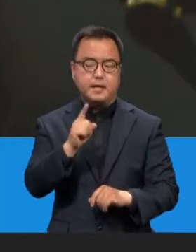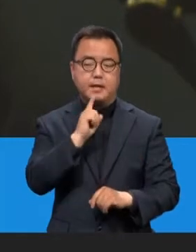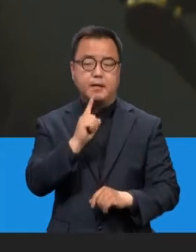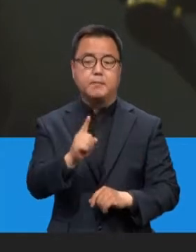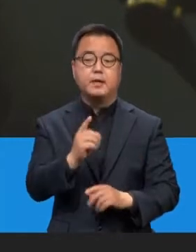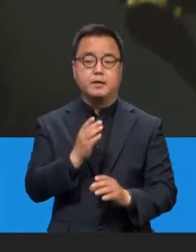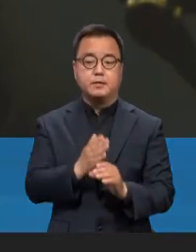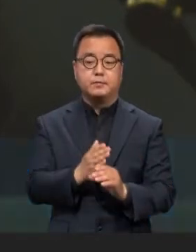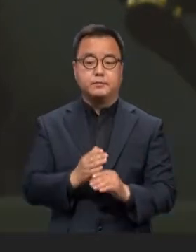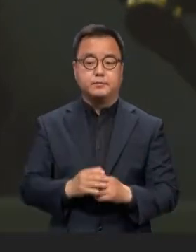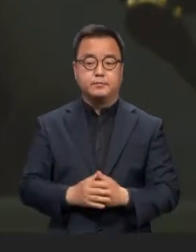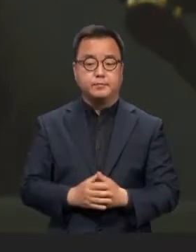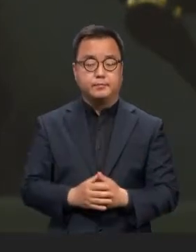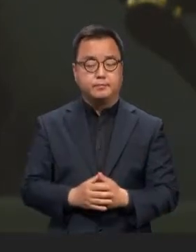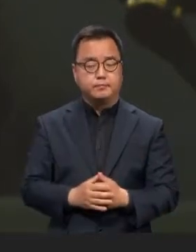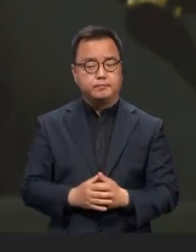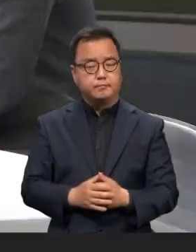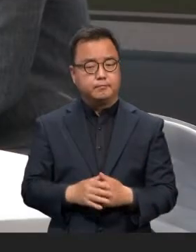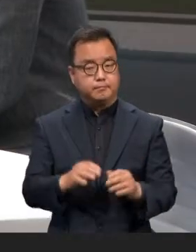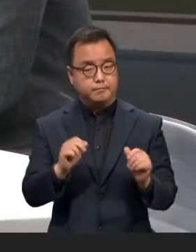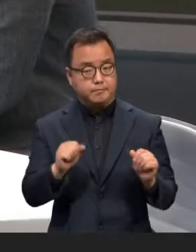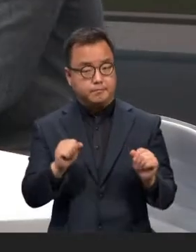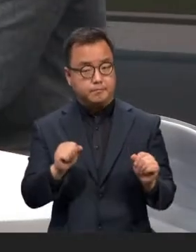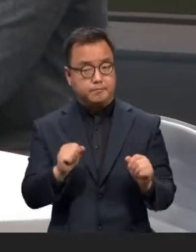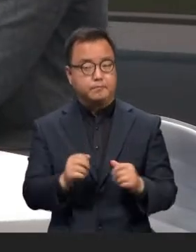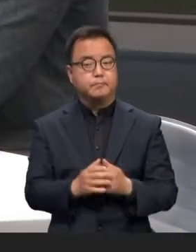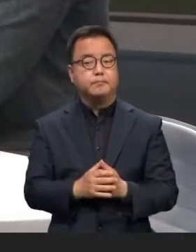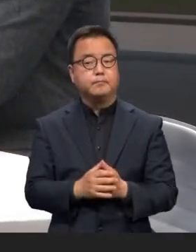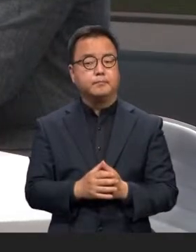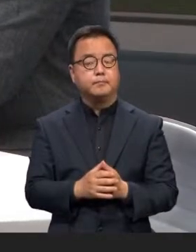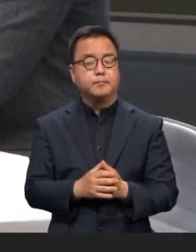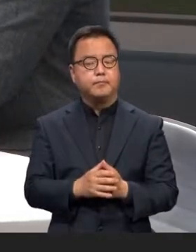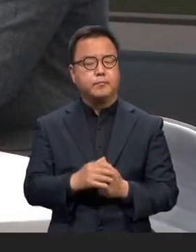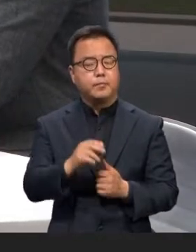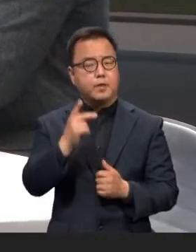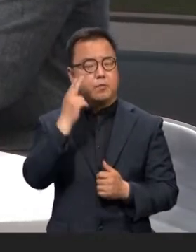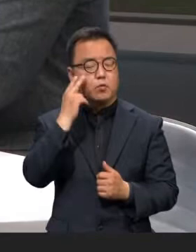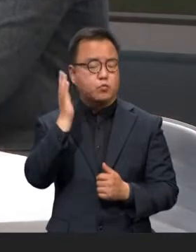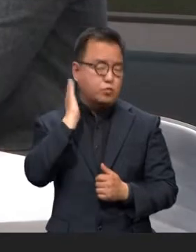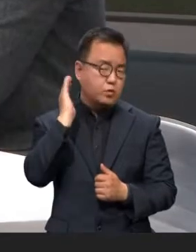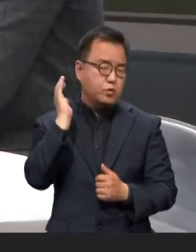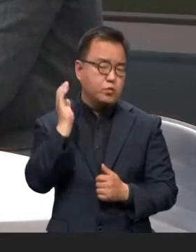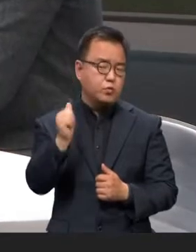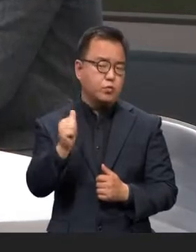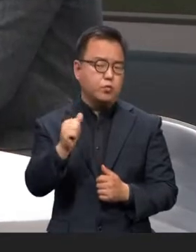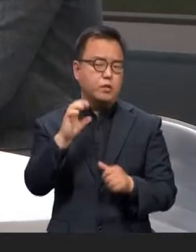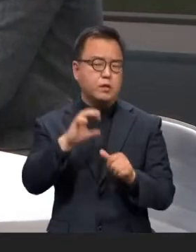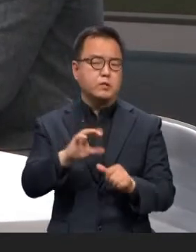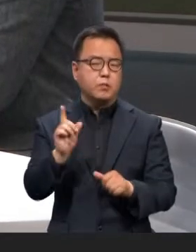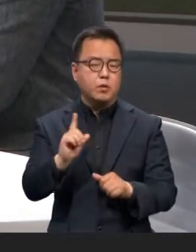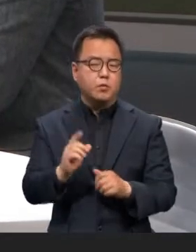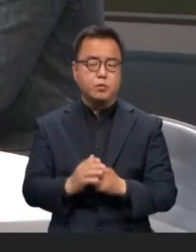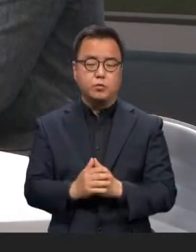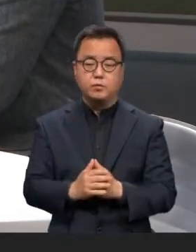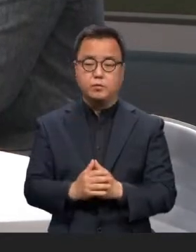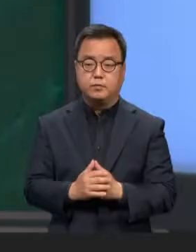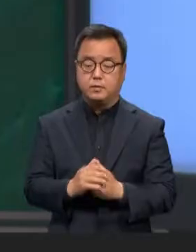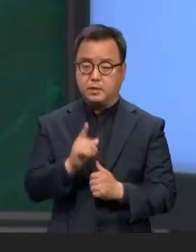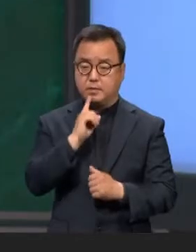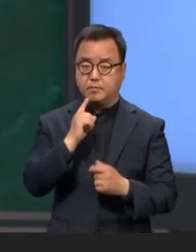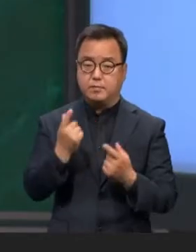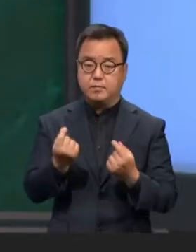나눠보겠습니다 서진석 기자 웃어 오시죠 자바 이든 대통령이 발표한 대책 먼저 설명해 주실까요 네 말씀하신 것처럼